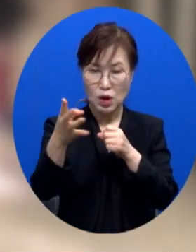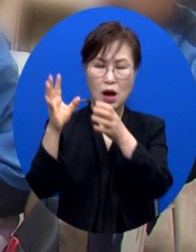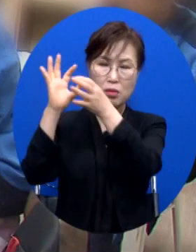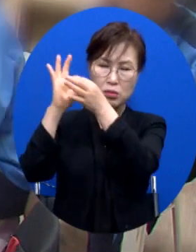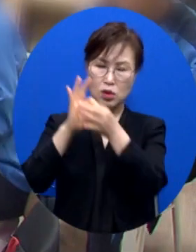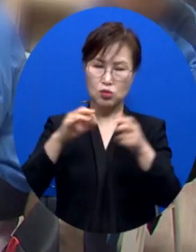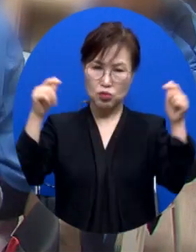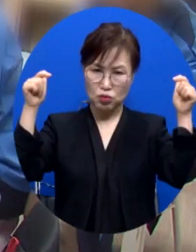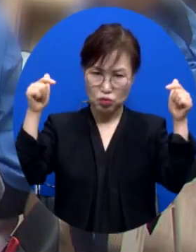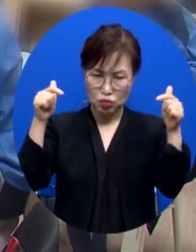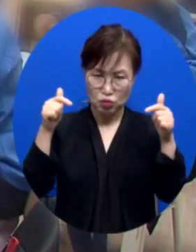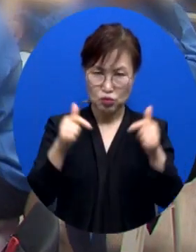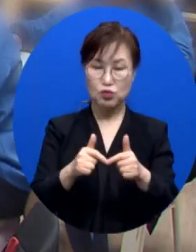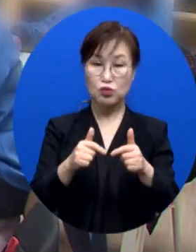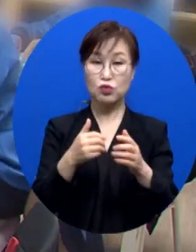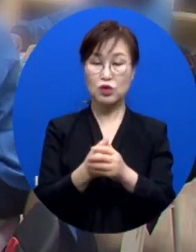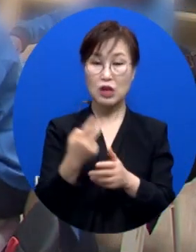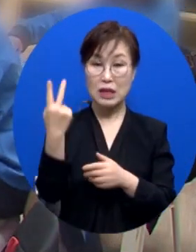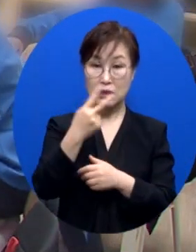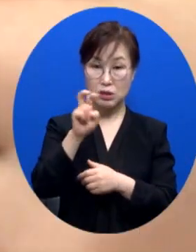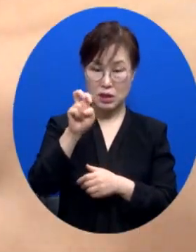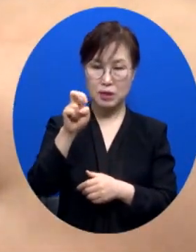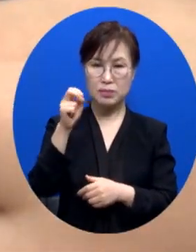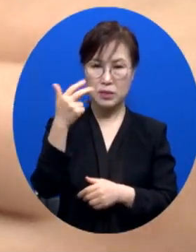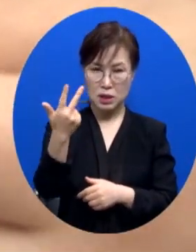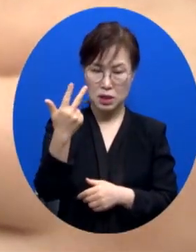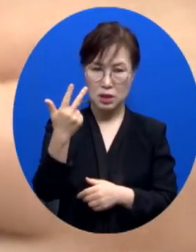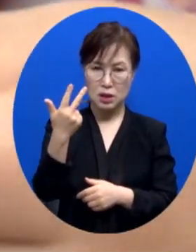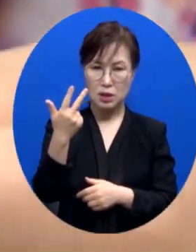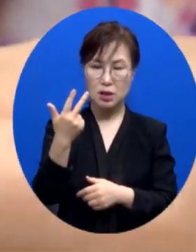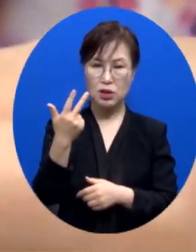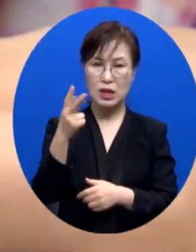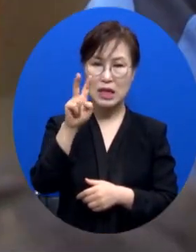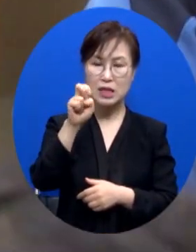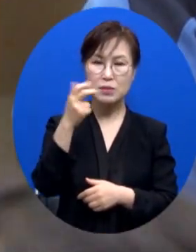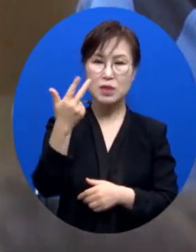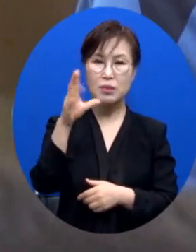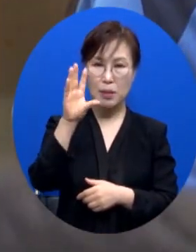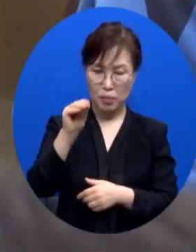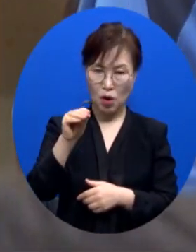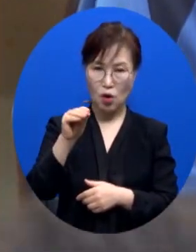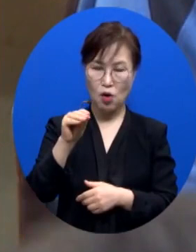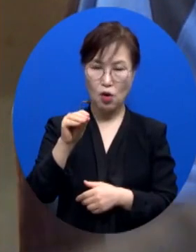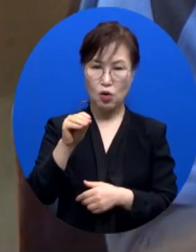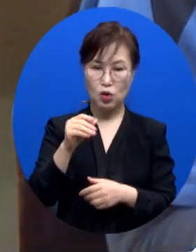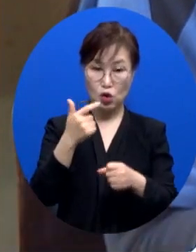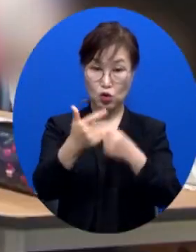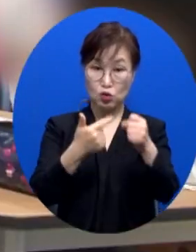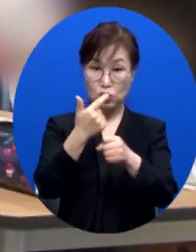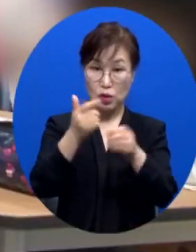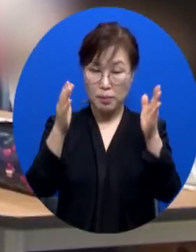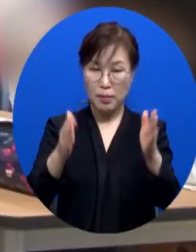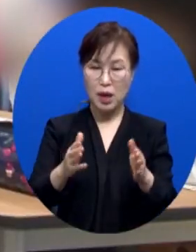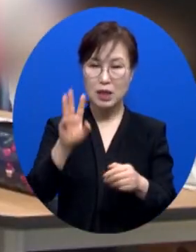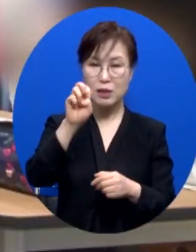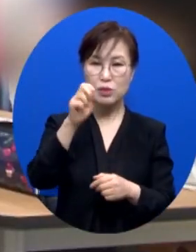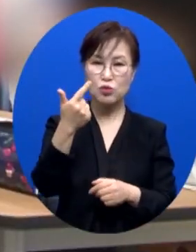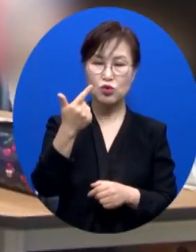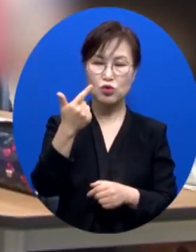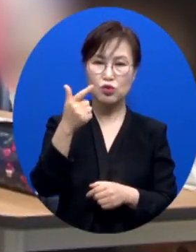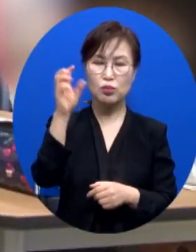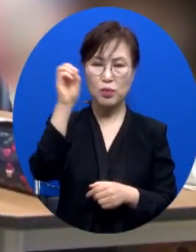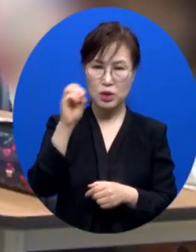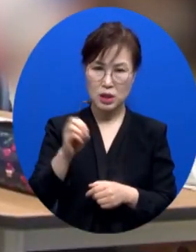명, 그로부터 3년 뒤인 2027년엔 27만 명으로 6년 새 36%